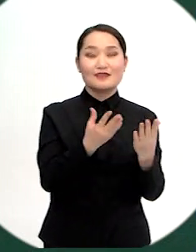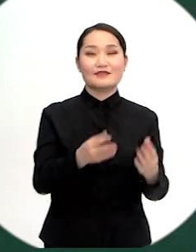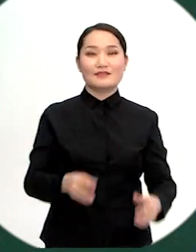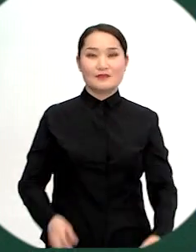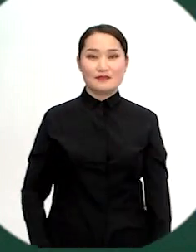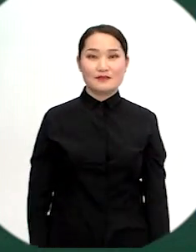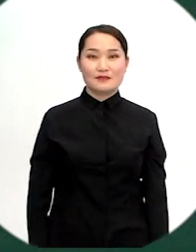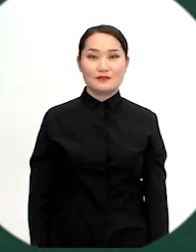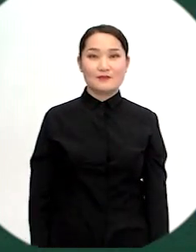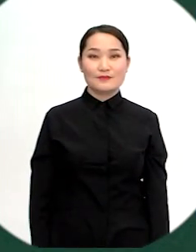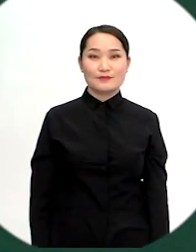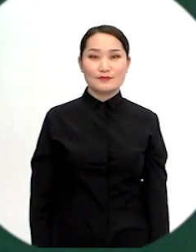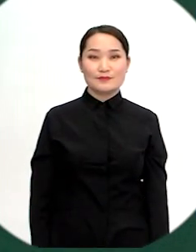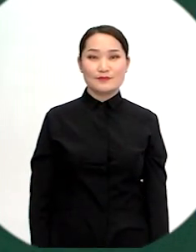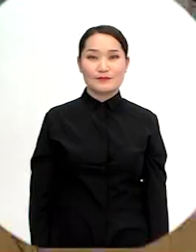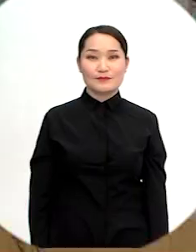байна.